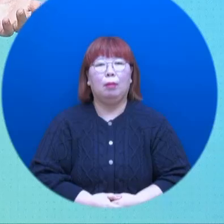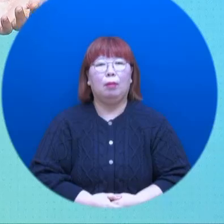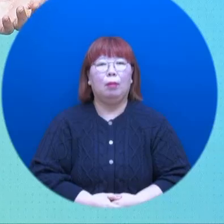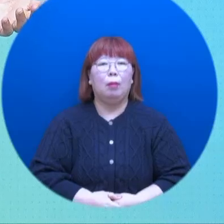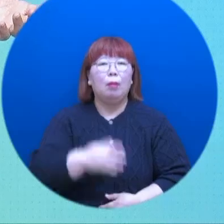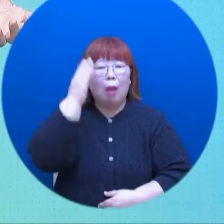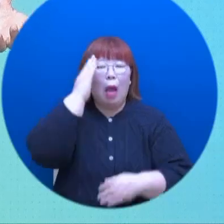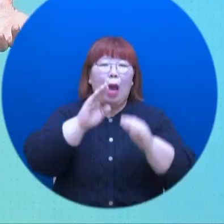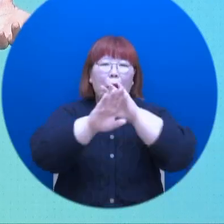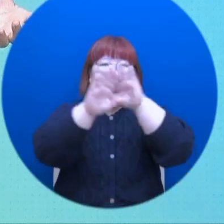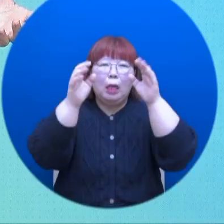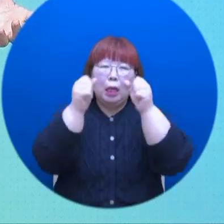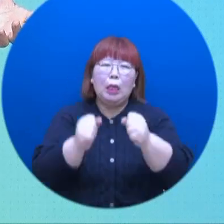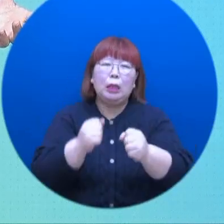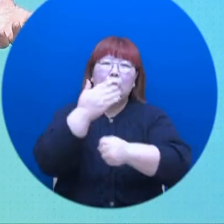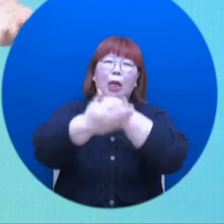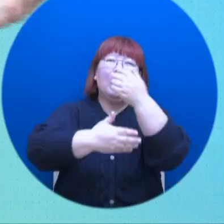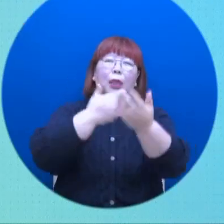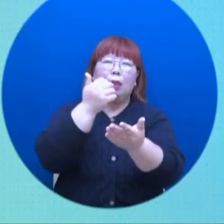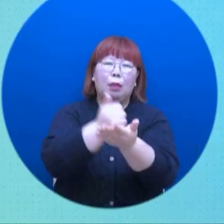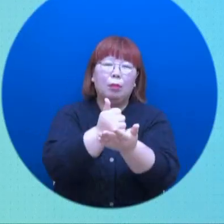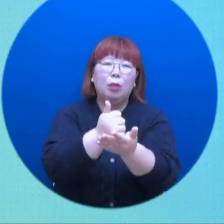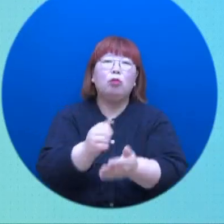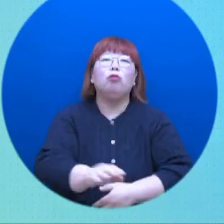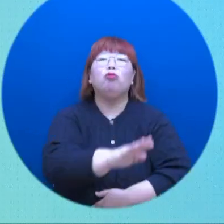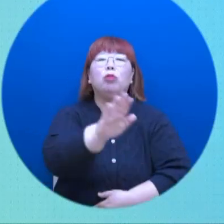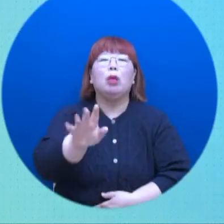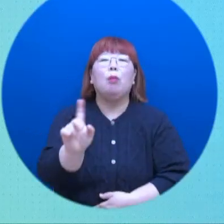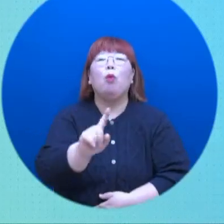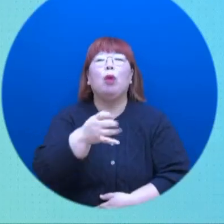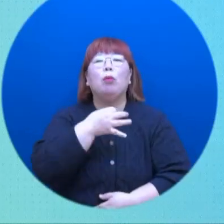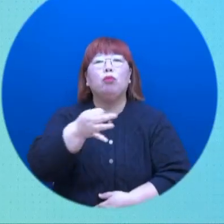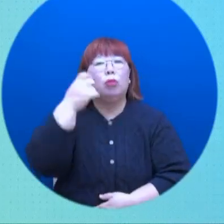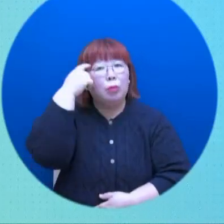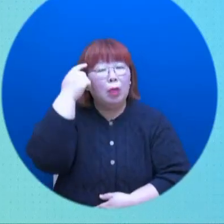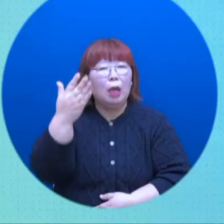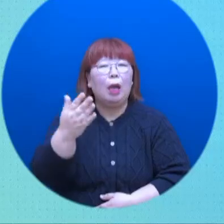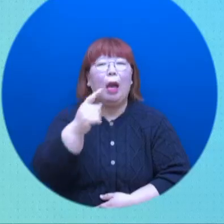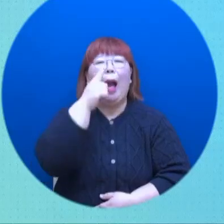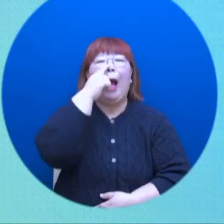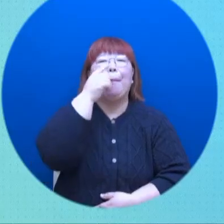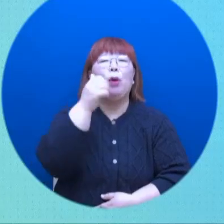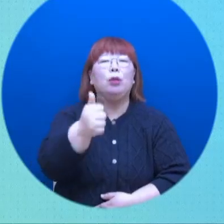하늘에 계신 하나님을 우리가 뭐라고 불러요? 아버지.